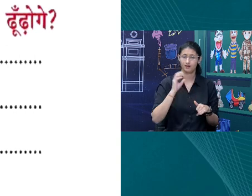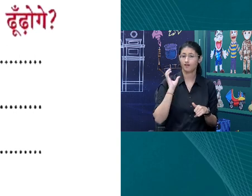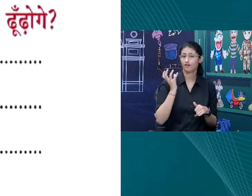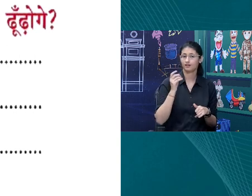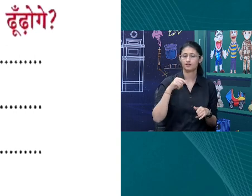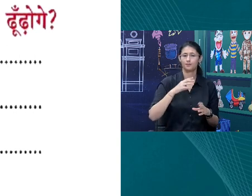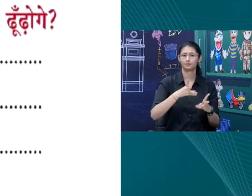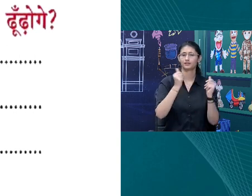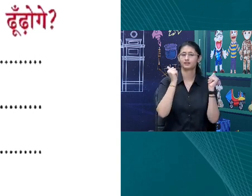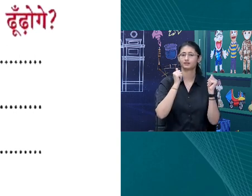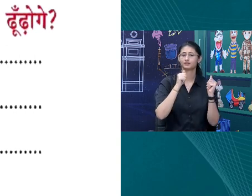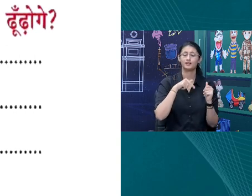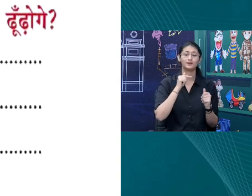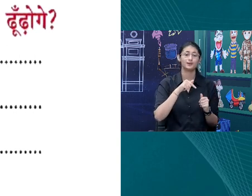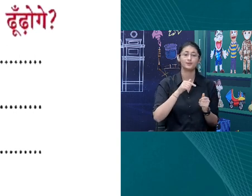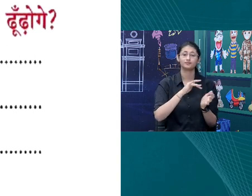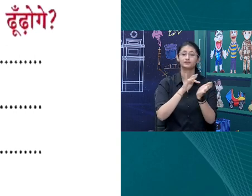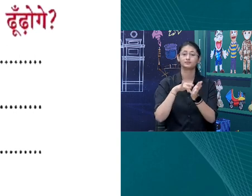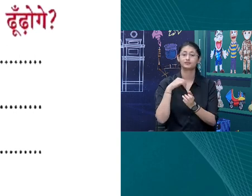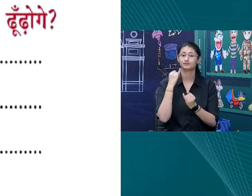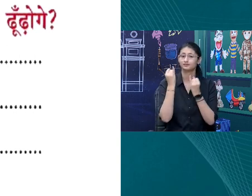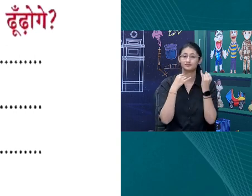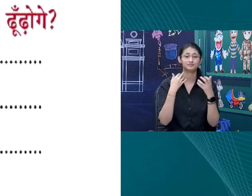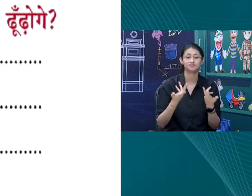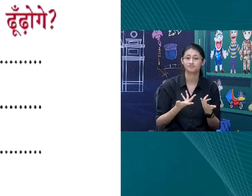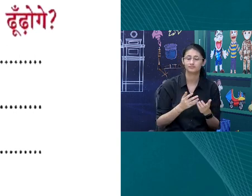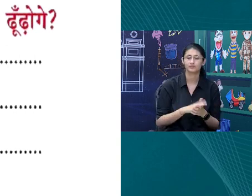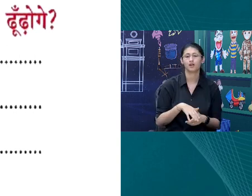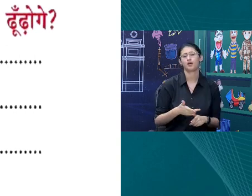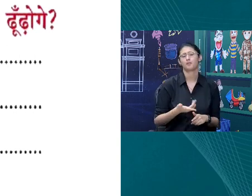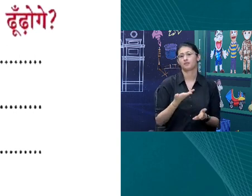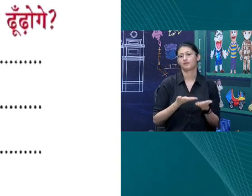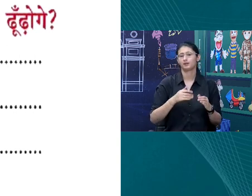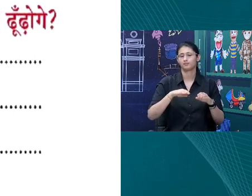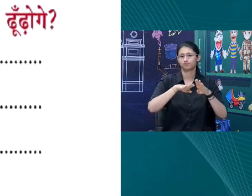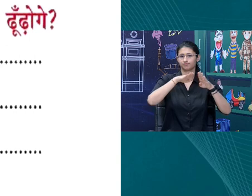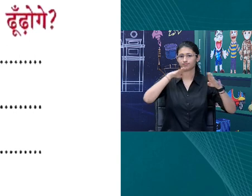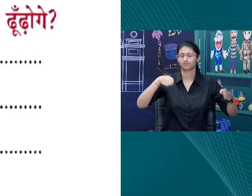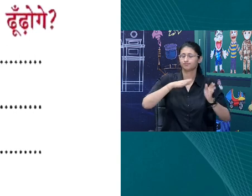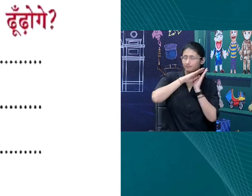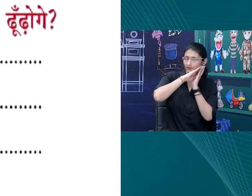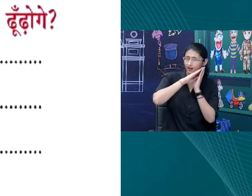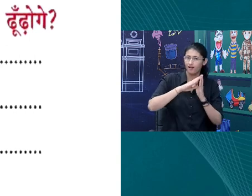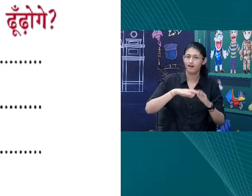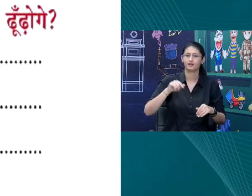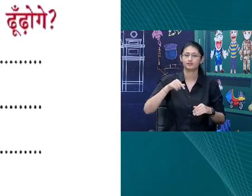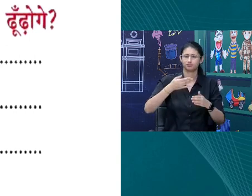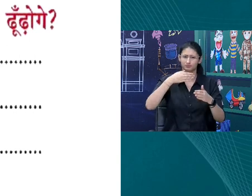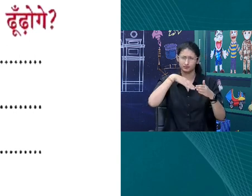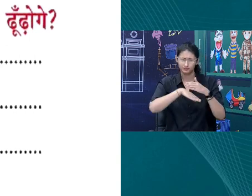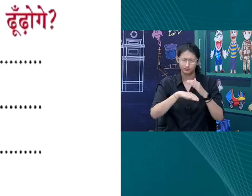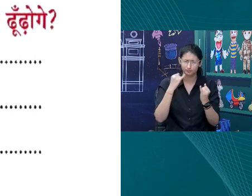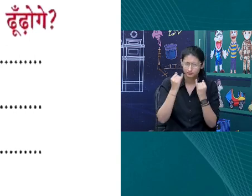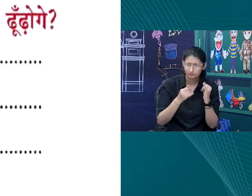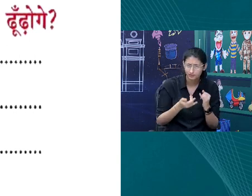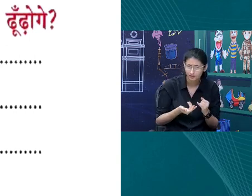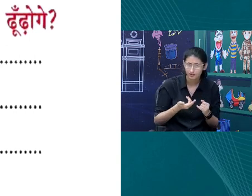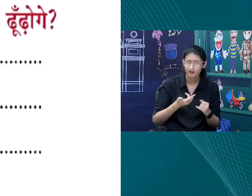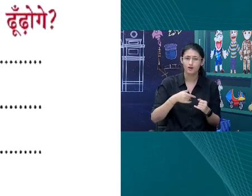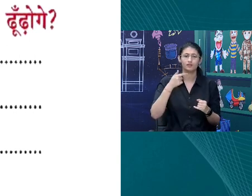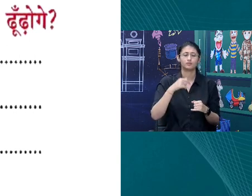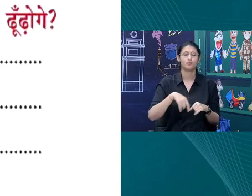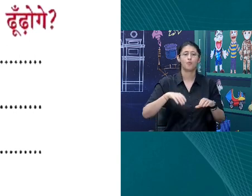सबसे आसान तरीका तो यह है की जो घर का बेड होगा उसके नीचे हो सकती है उसके आगे पीछे हो सकती है